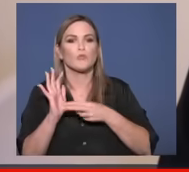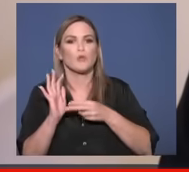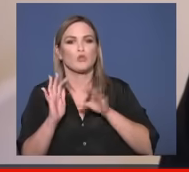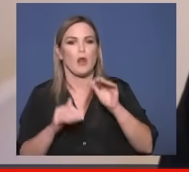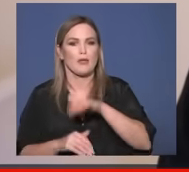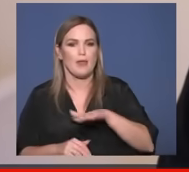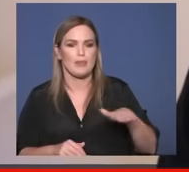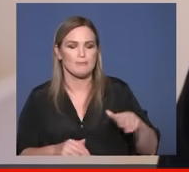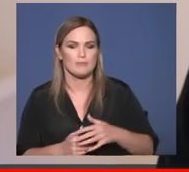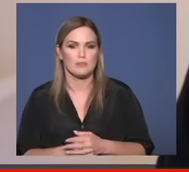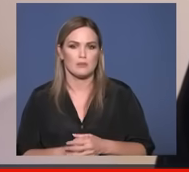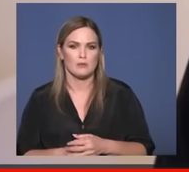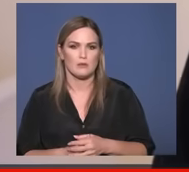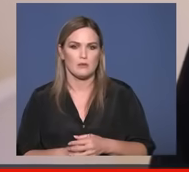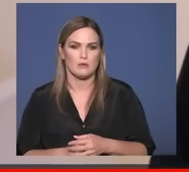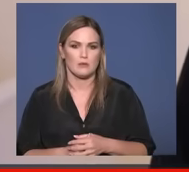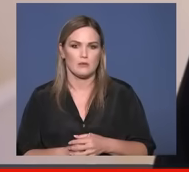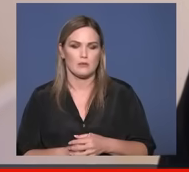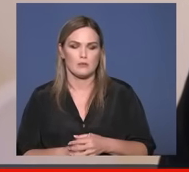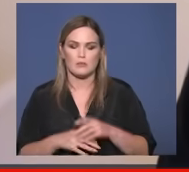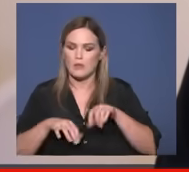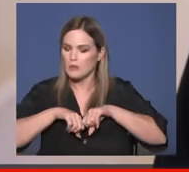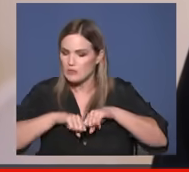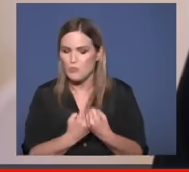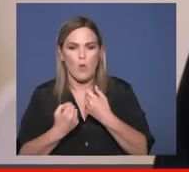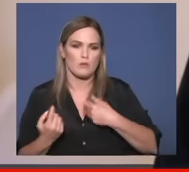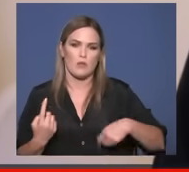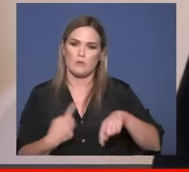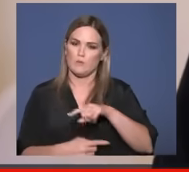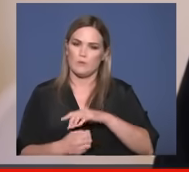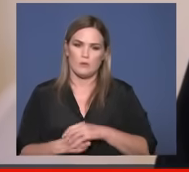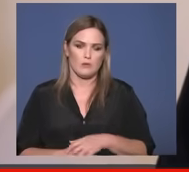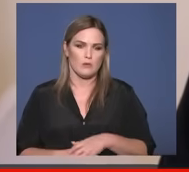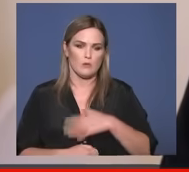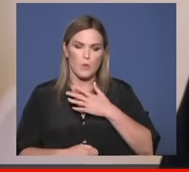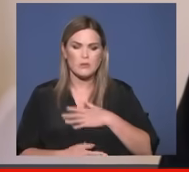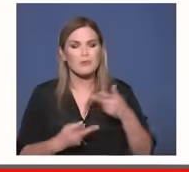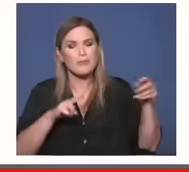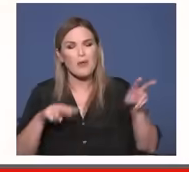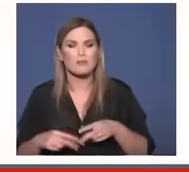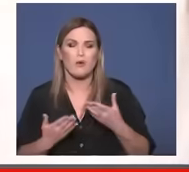הילדים. וזה ישבור אותנו, כאילו אנחנו רוצים שהם כבר יחזרו.